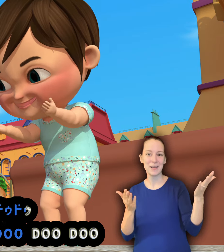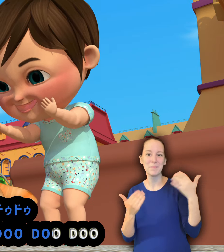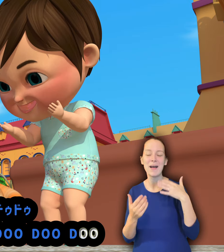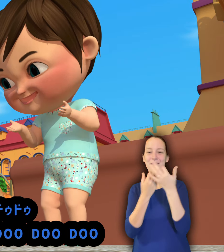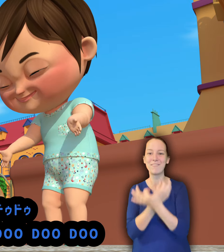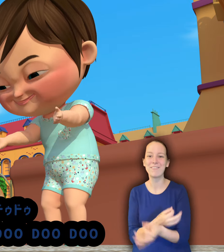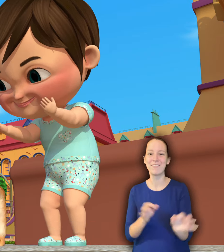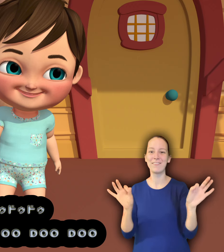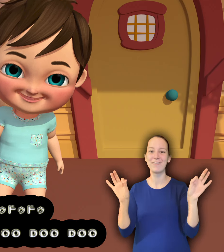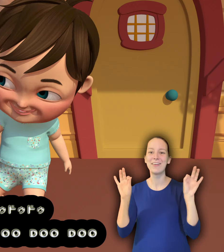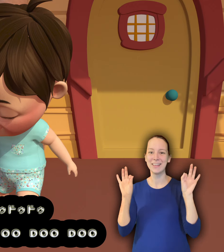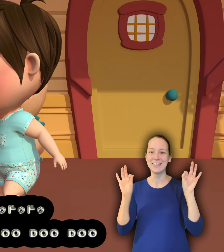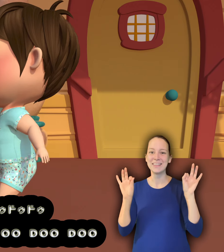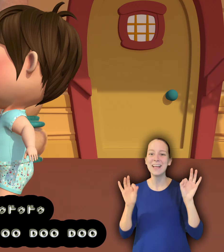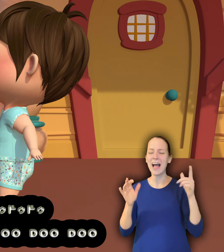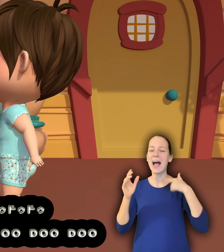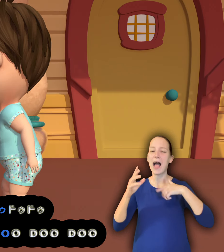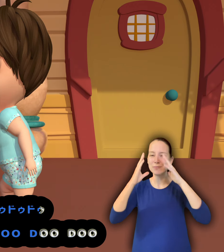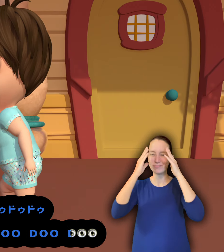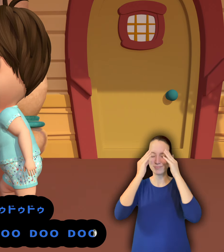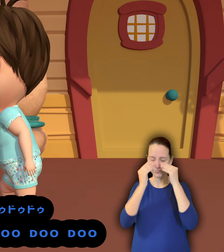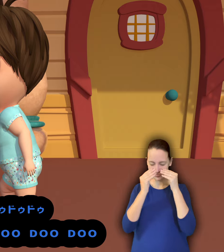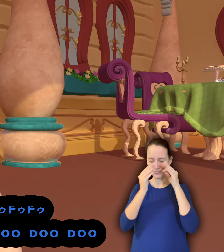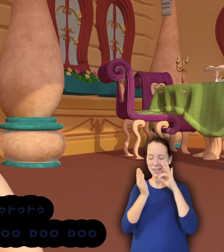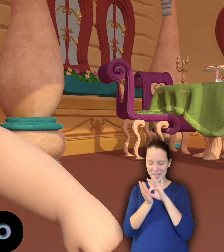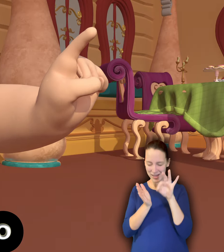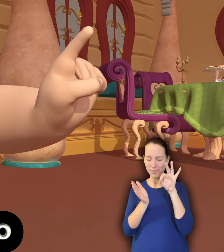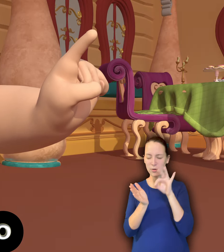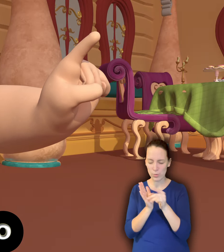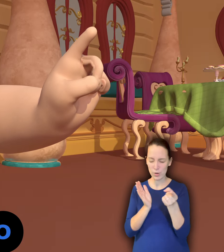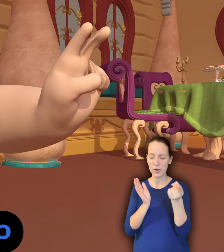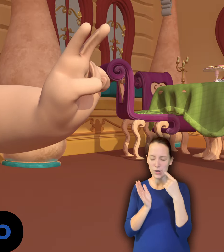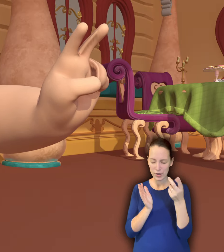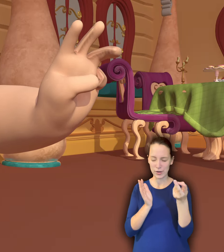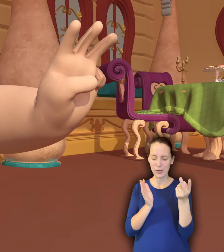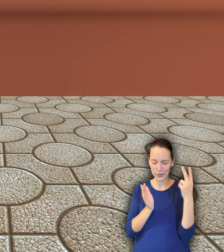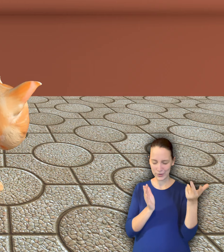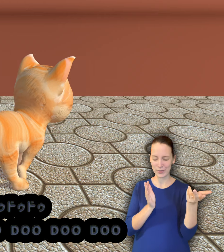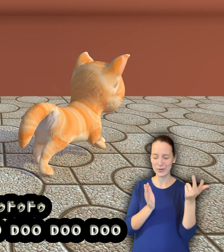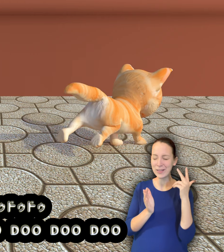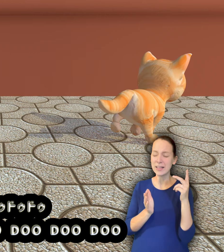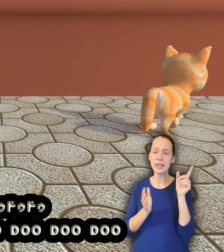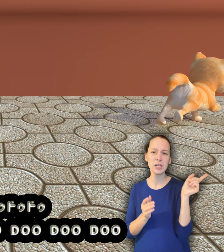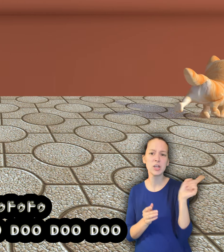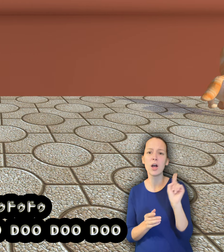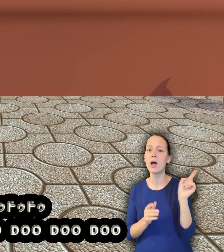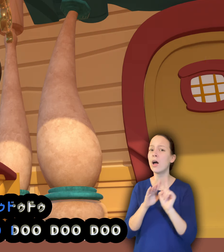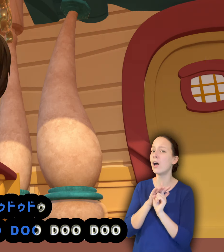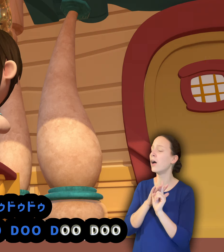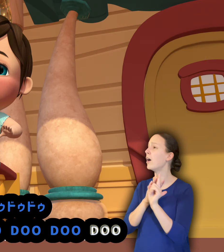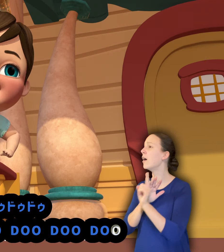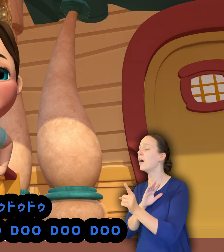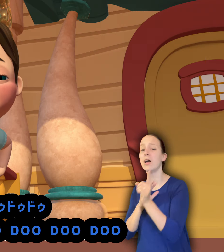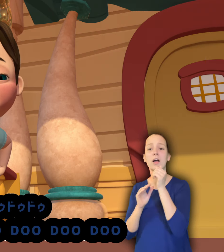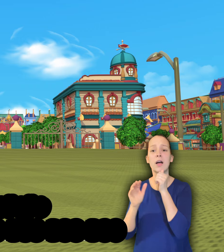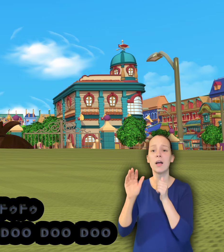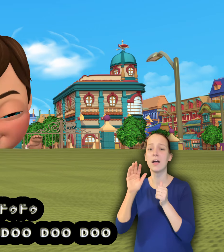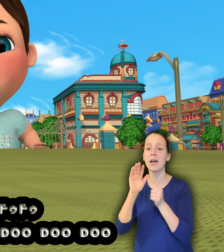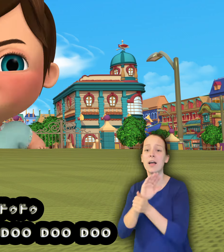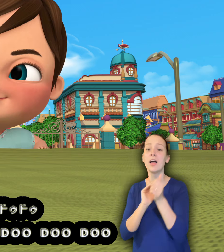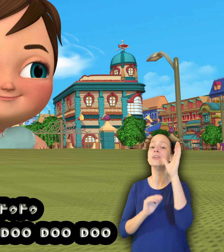隠れて123来るよね猫